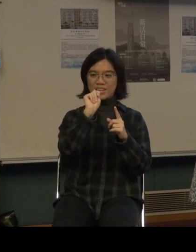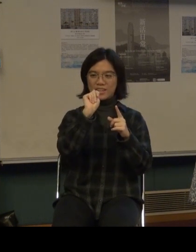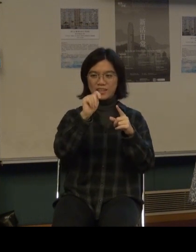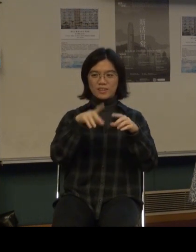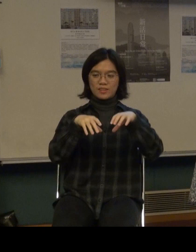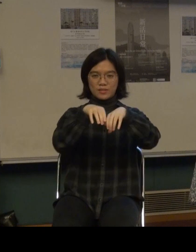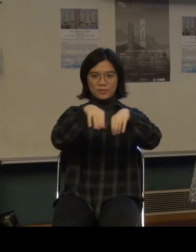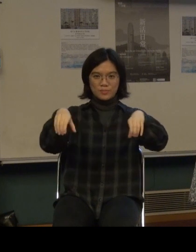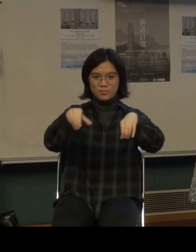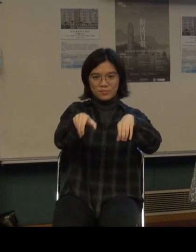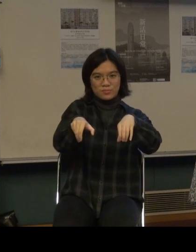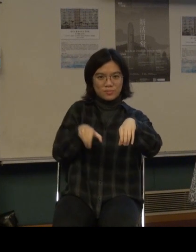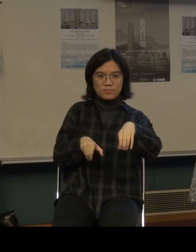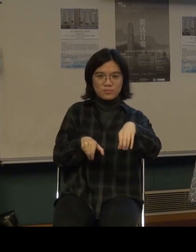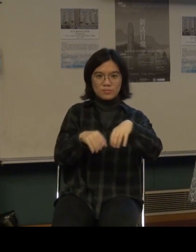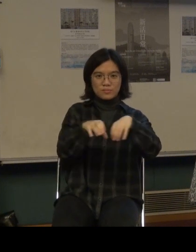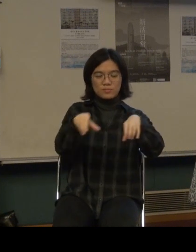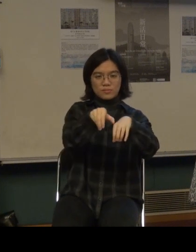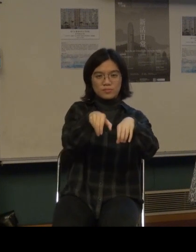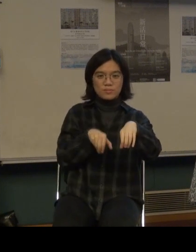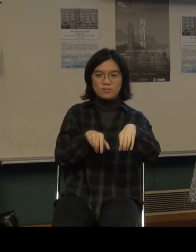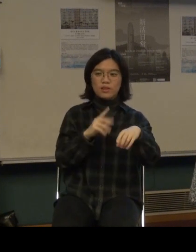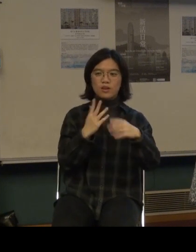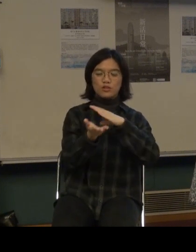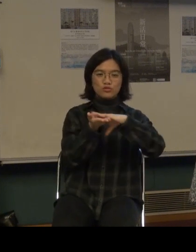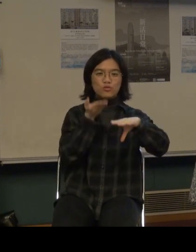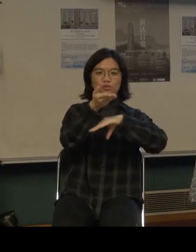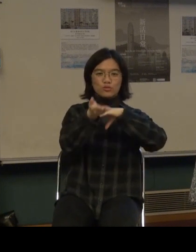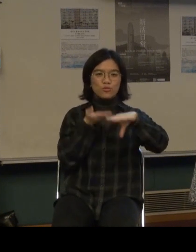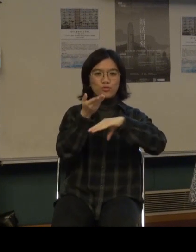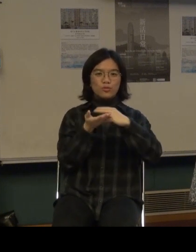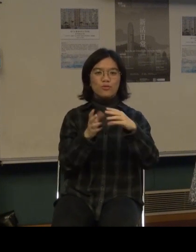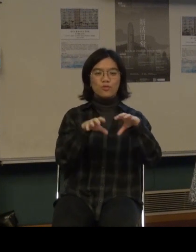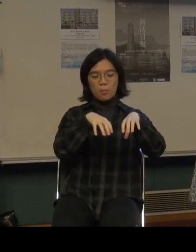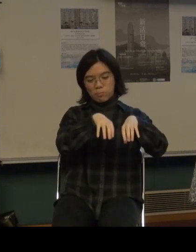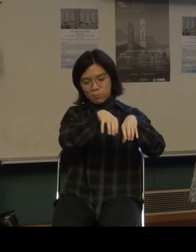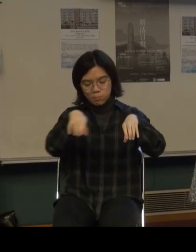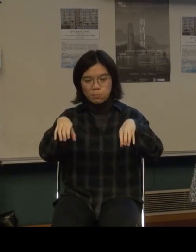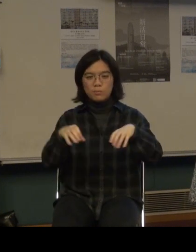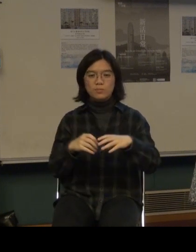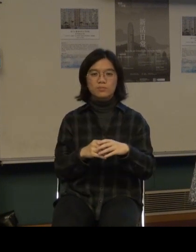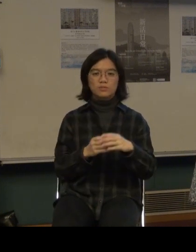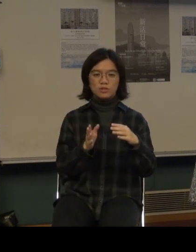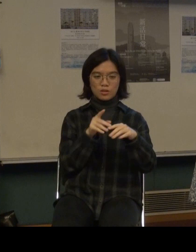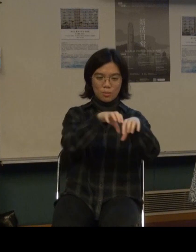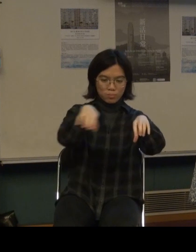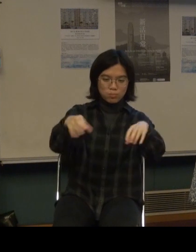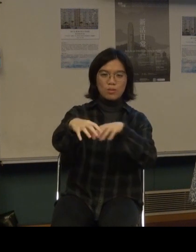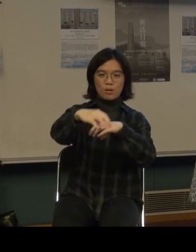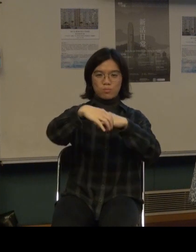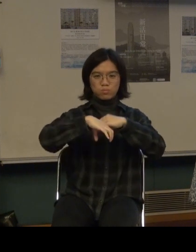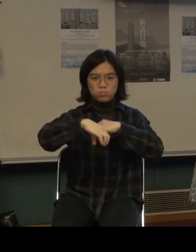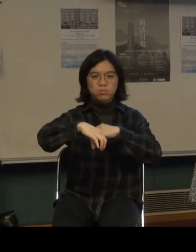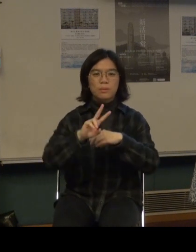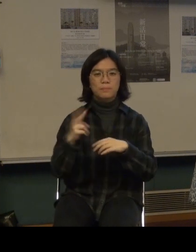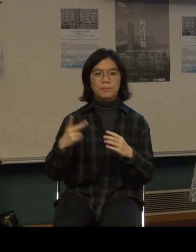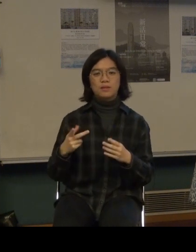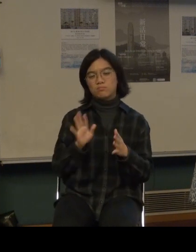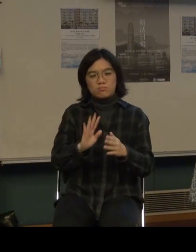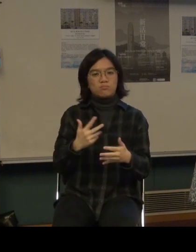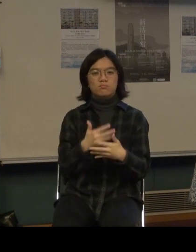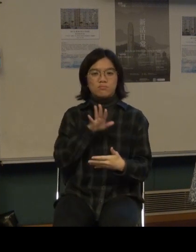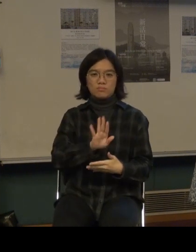複性咧嚇，呢個咁樣嘅長方形嘅模組一路咁樣嘅重複落去嚇，向兩個方向咁啊組成咗呢一個大廈。咁